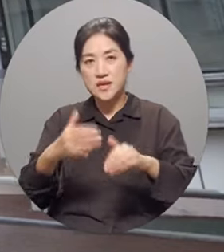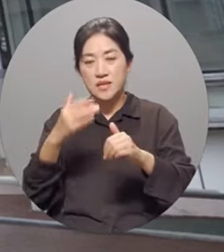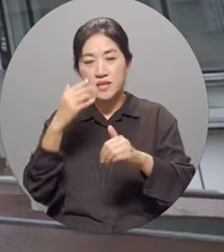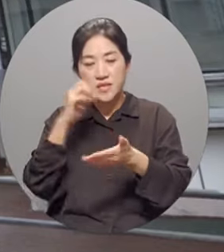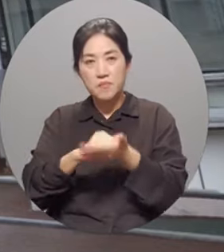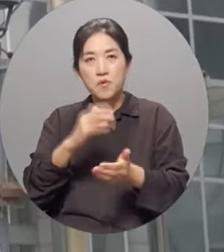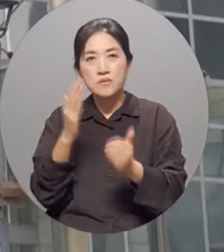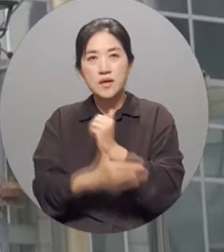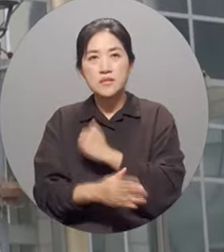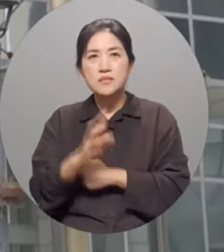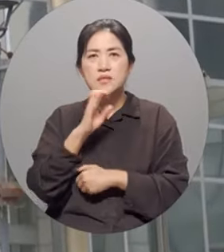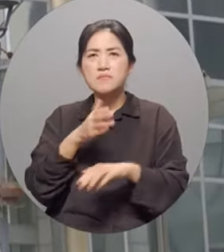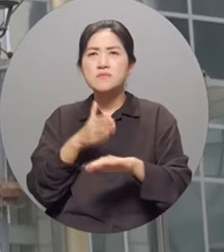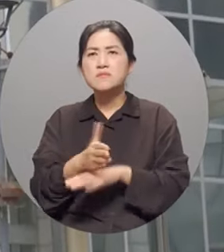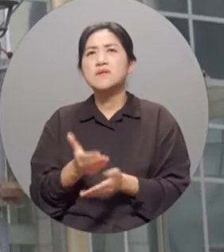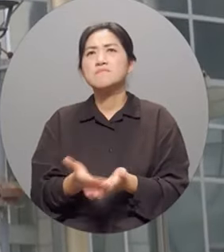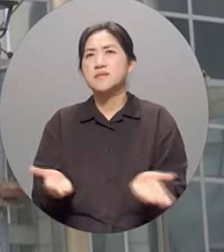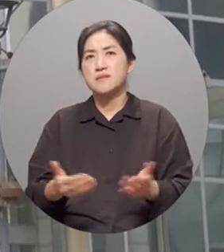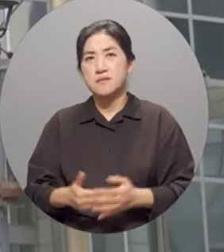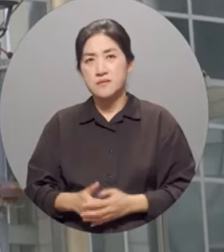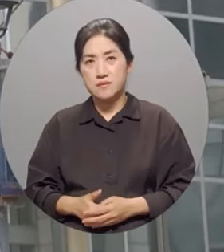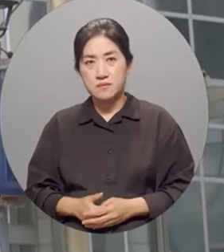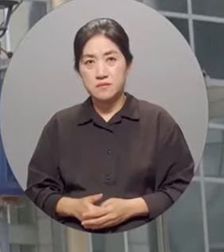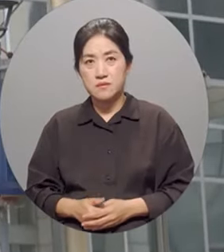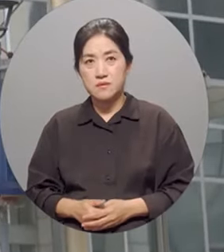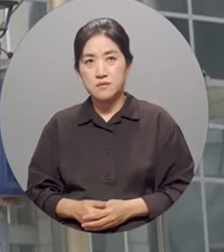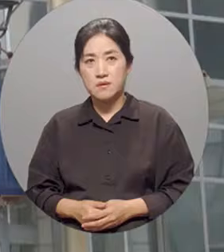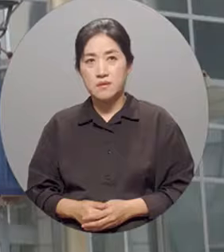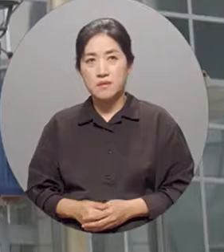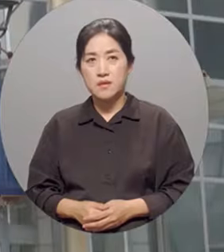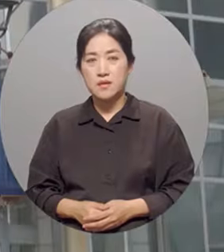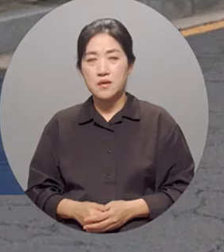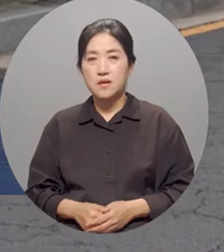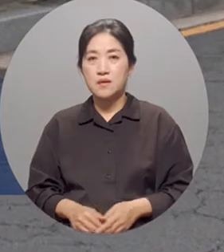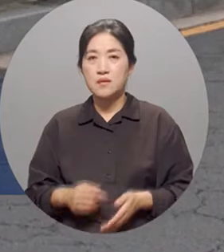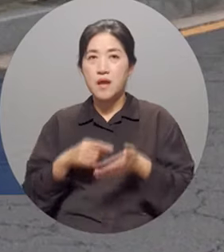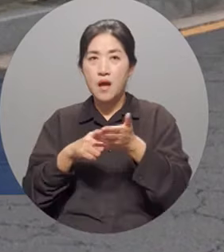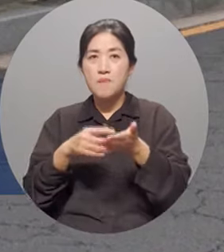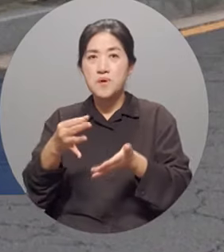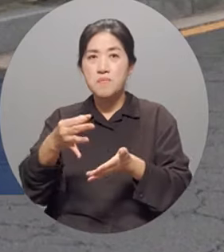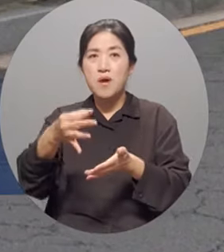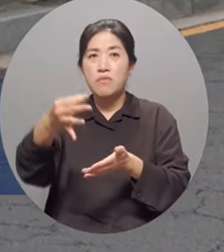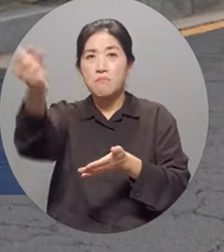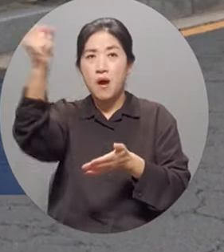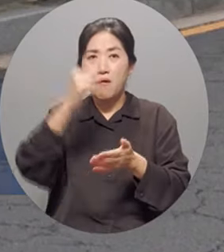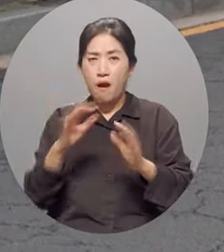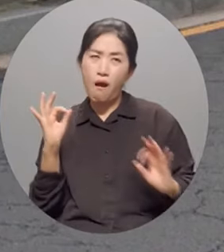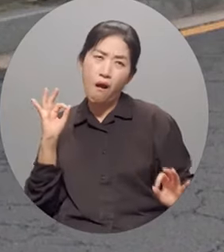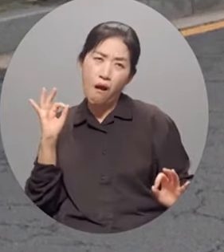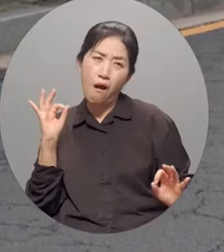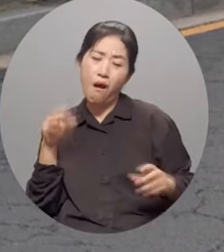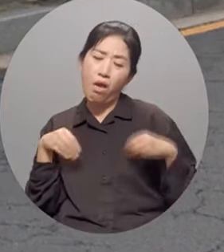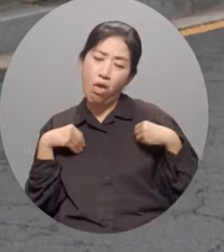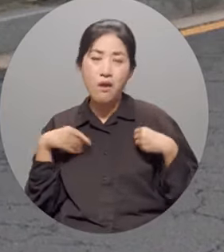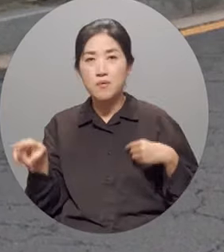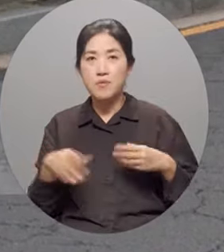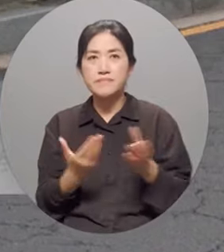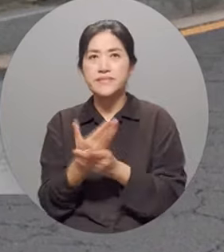실수로 40분 늦게 나눠준 겁니다 단순히 비만 받고 그 아무것도 안하는 거 같도 당시